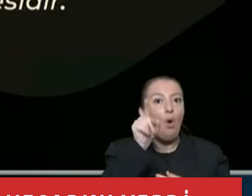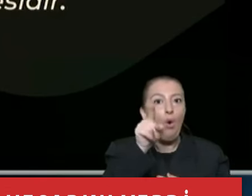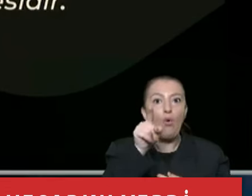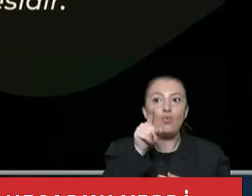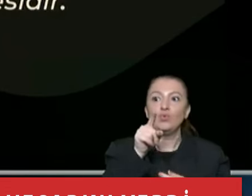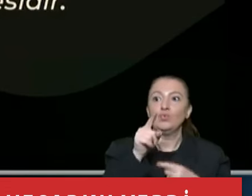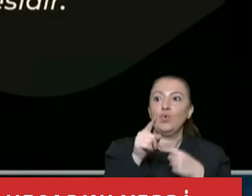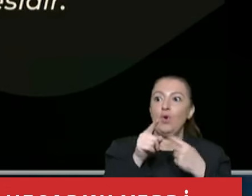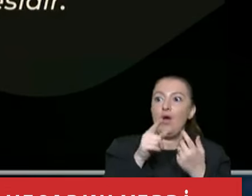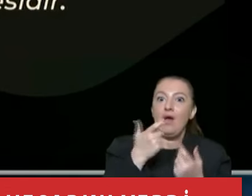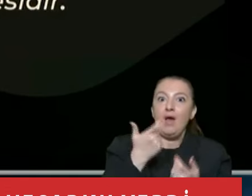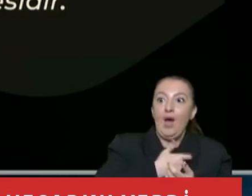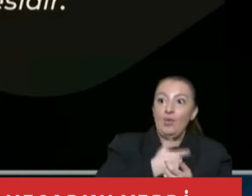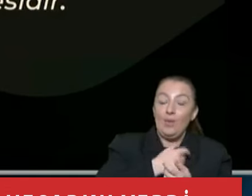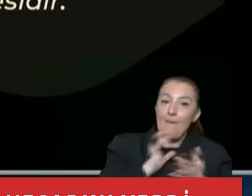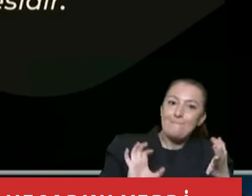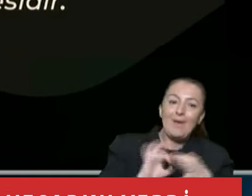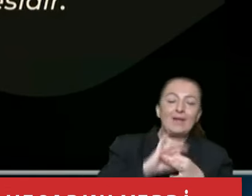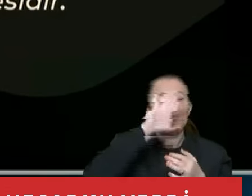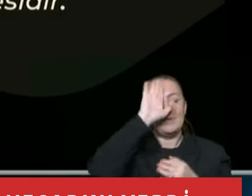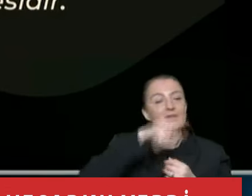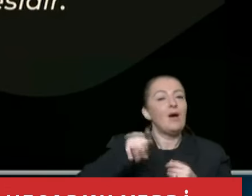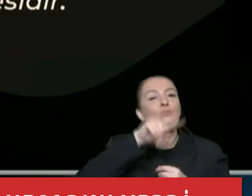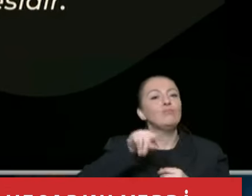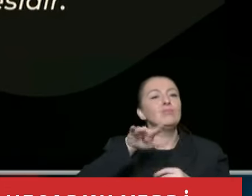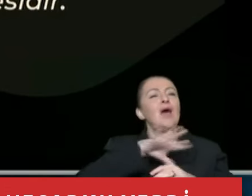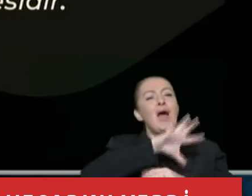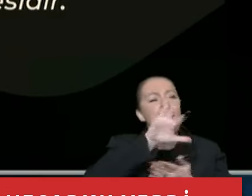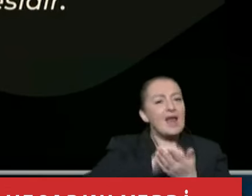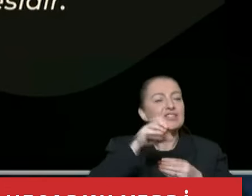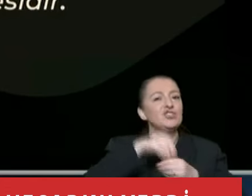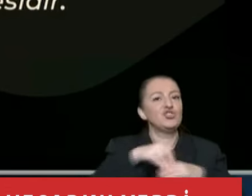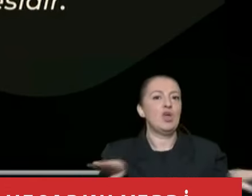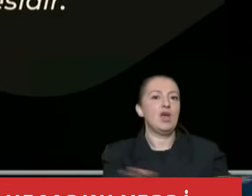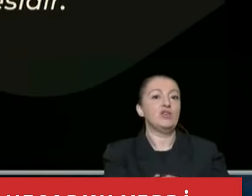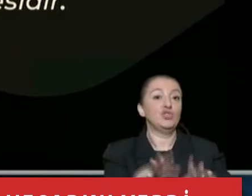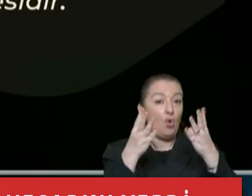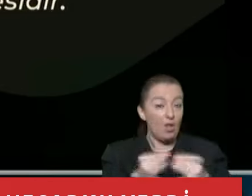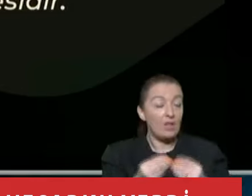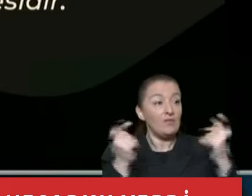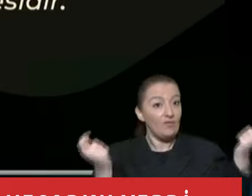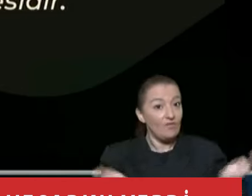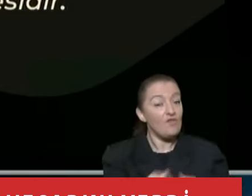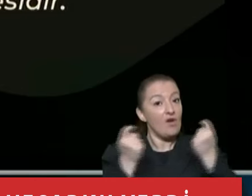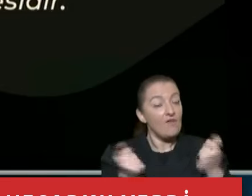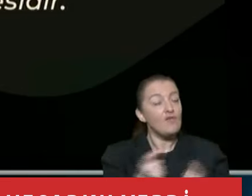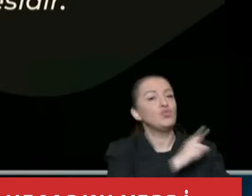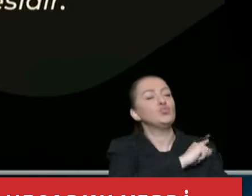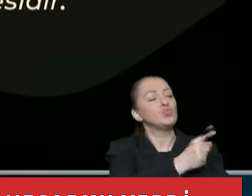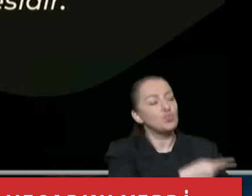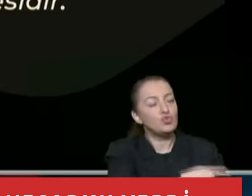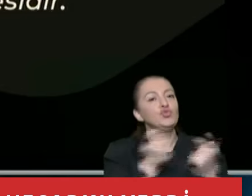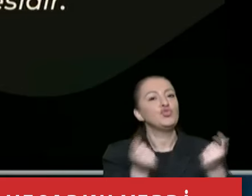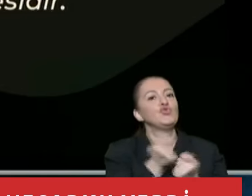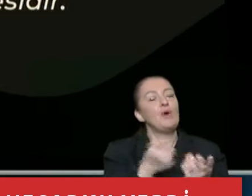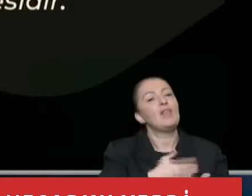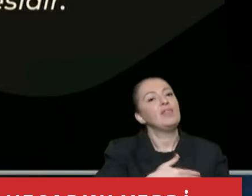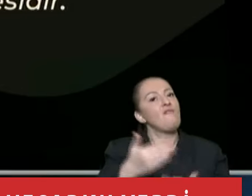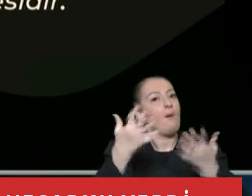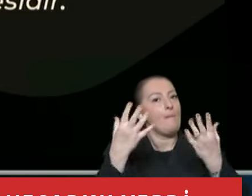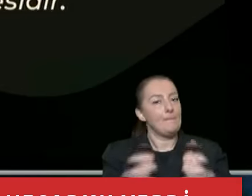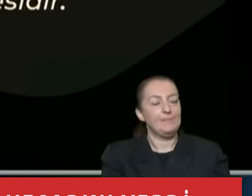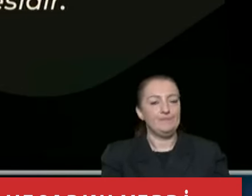bağlılığımız İstanbul'u herkes için adil bir şehir yapana kadar güçlü bir şekilde çalışmaya devam